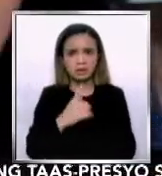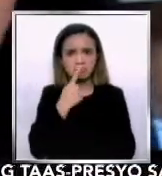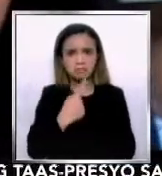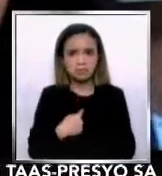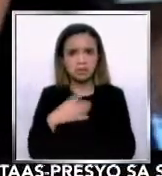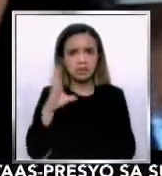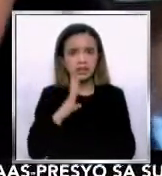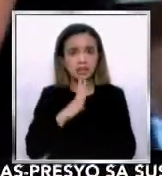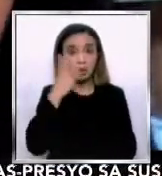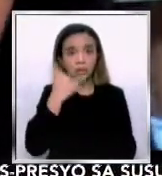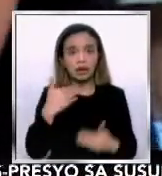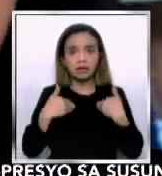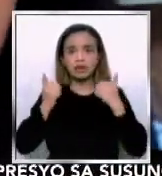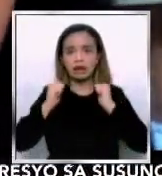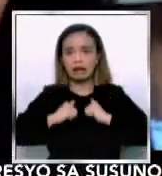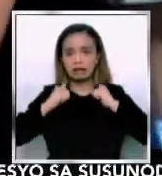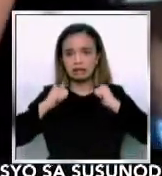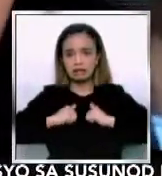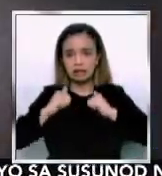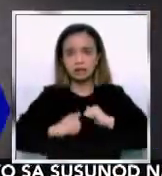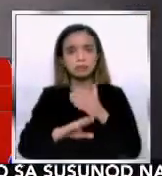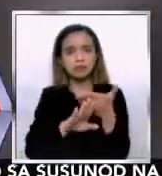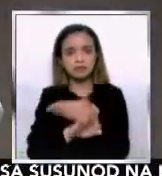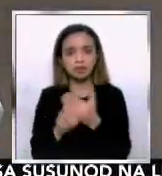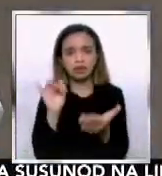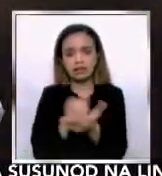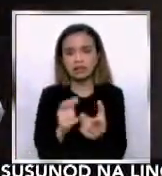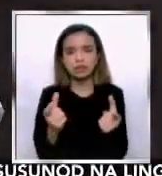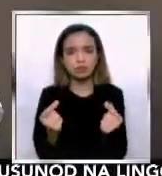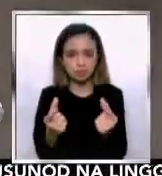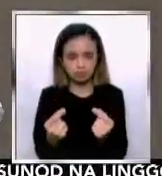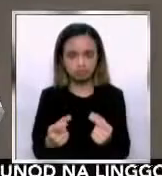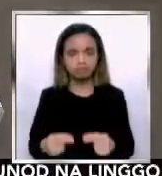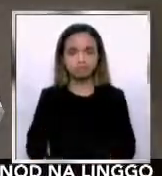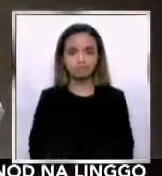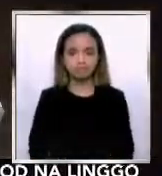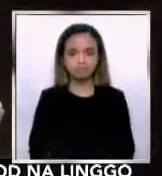may usapan naman na daw po sila bago nila gawin yun.